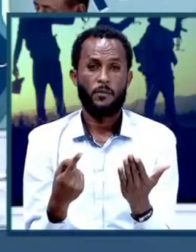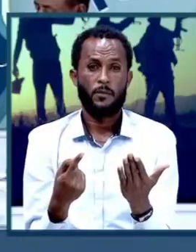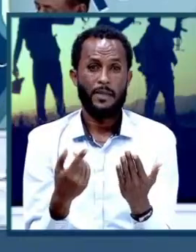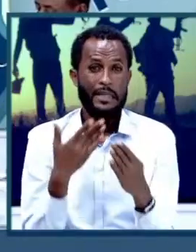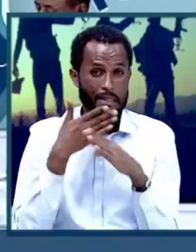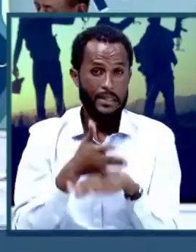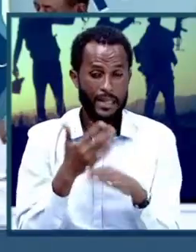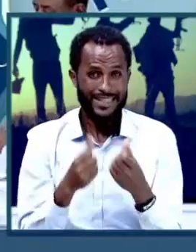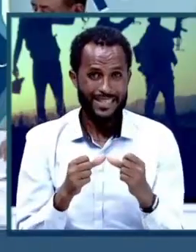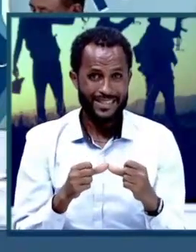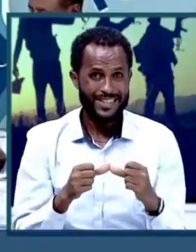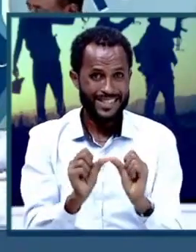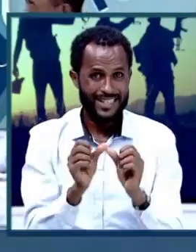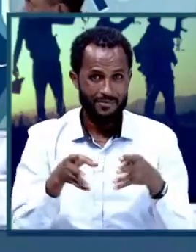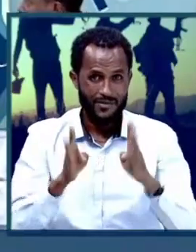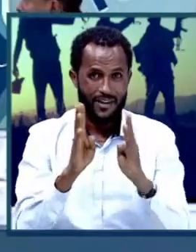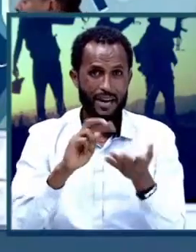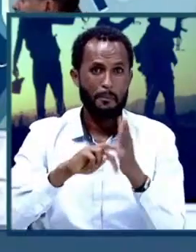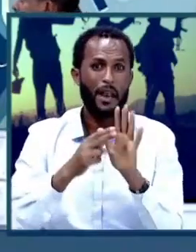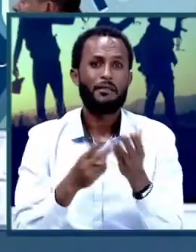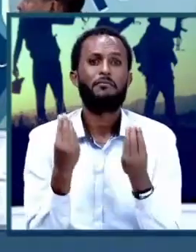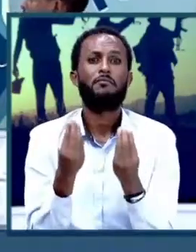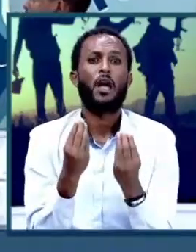ድሕሪ ሕዚ ክቕፅሉ ምፍቃድ ማለት ድማ እንታይ እዩ